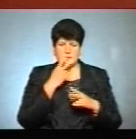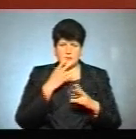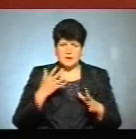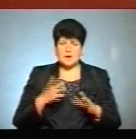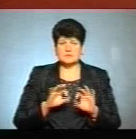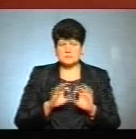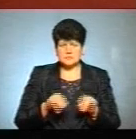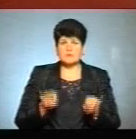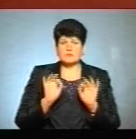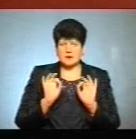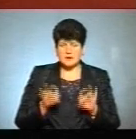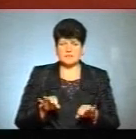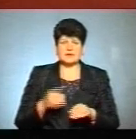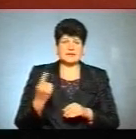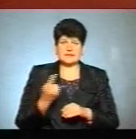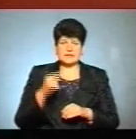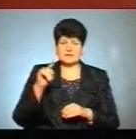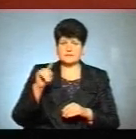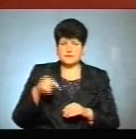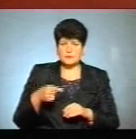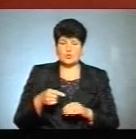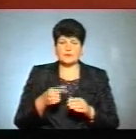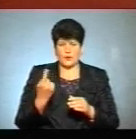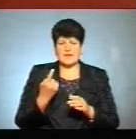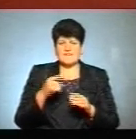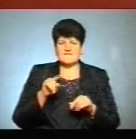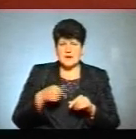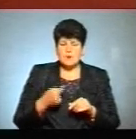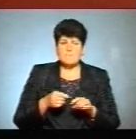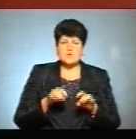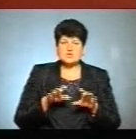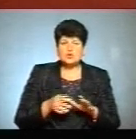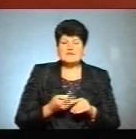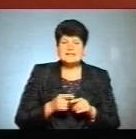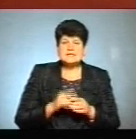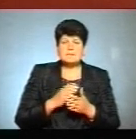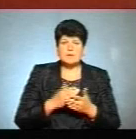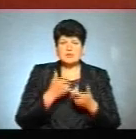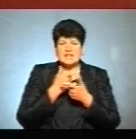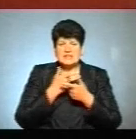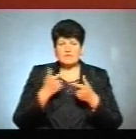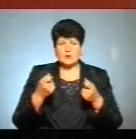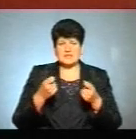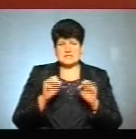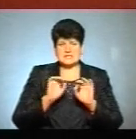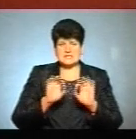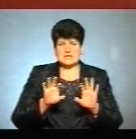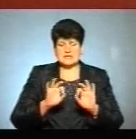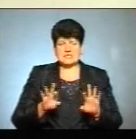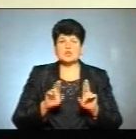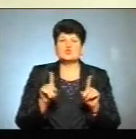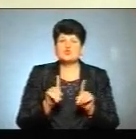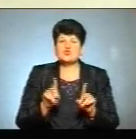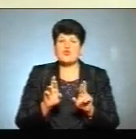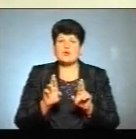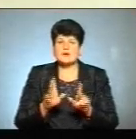коментують абсолютно правильно. І одна із вимог постанови, знову ж таки, мають бути інформаційні щити, що саме, як